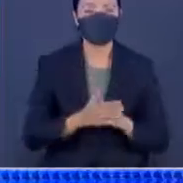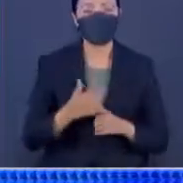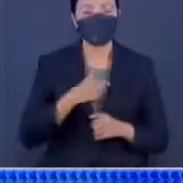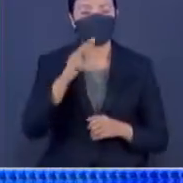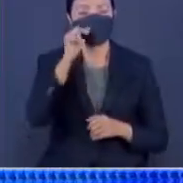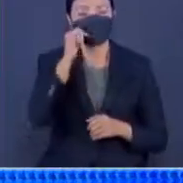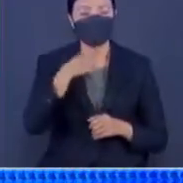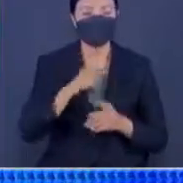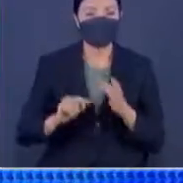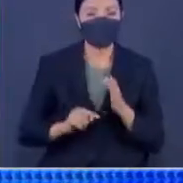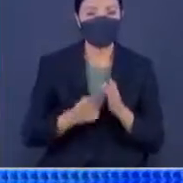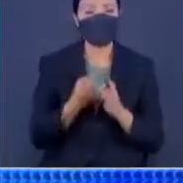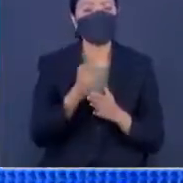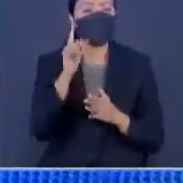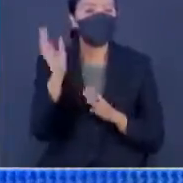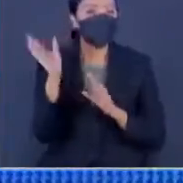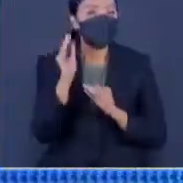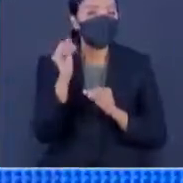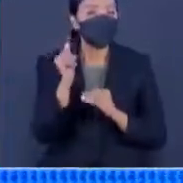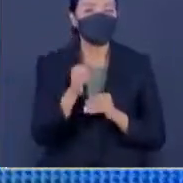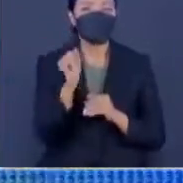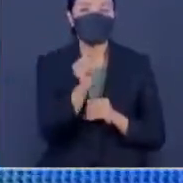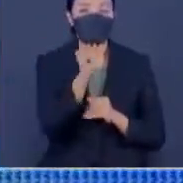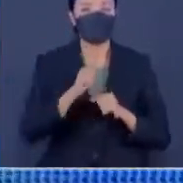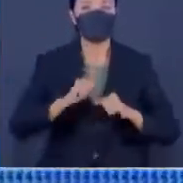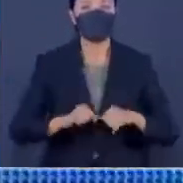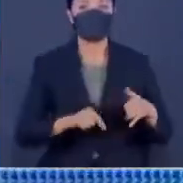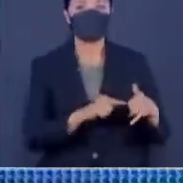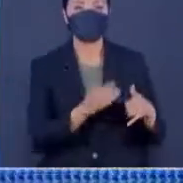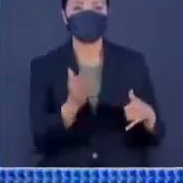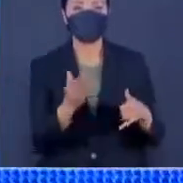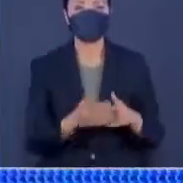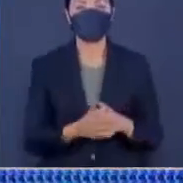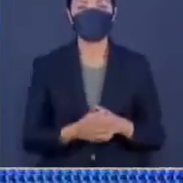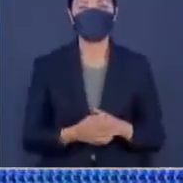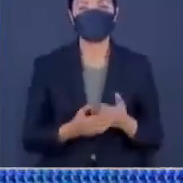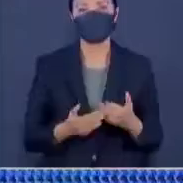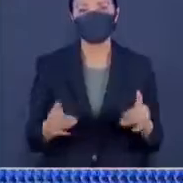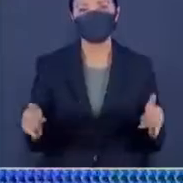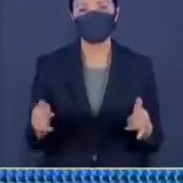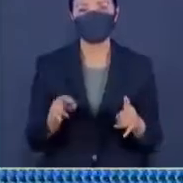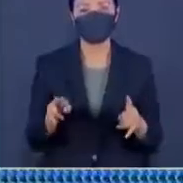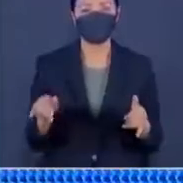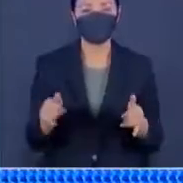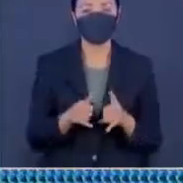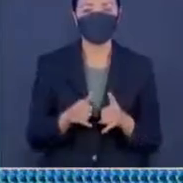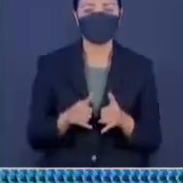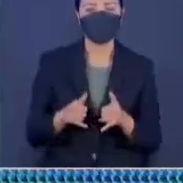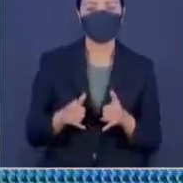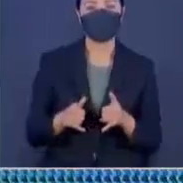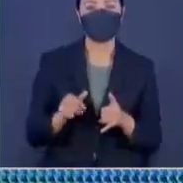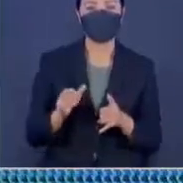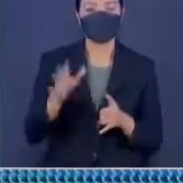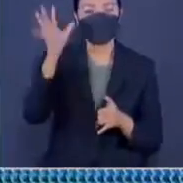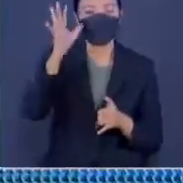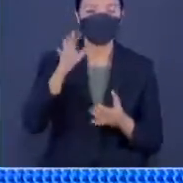ก็สิบสตาร์บันเทิงวันนี้เริ่มต้นกันด้วยข่าวดีนะคะของนักร้องหนุ่มพี่ดิมทัตทูคัลเลอร์ค่ะที่ล่าสุดก็ได้ควงแฟนสาวนอกวงการนะคะคุณกวาง